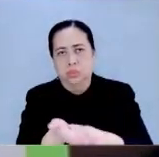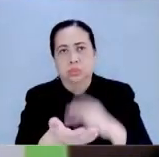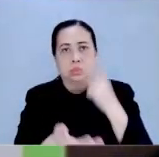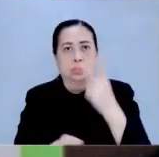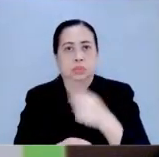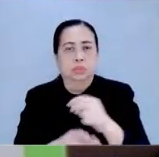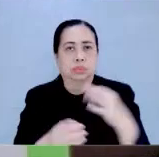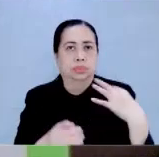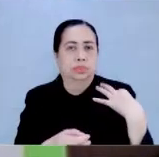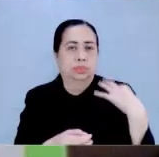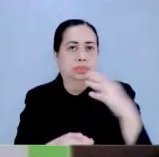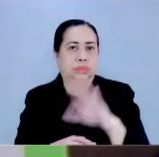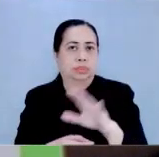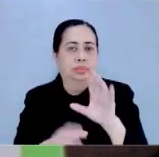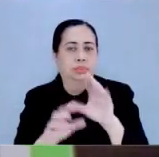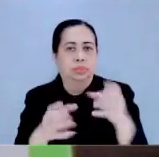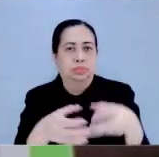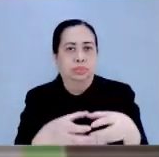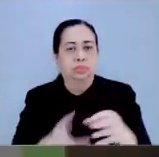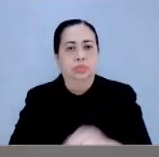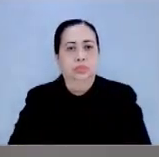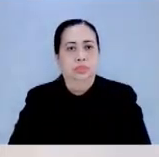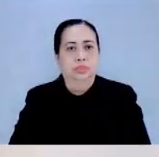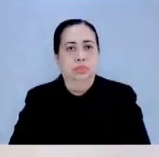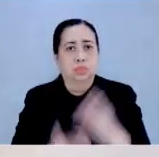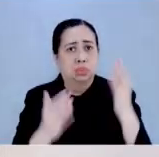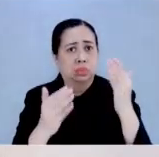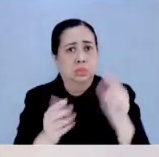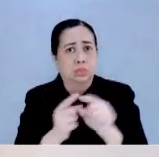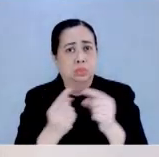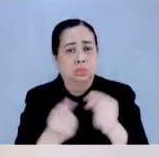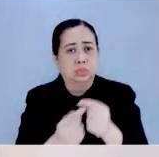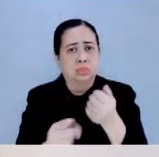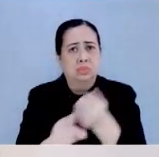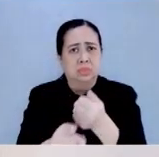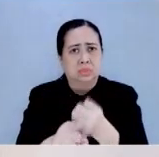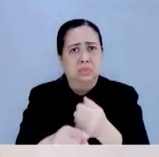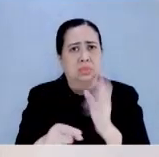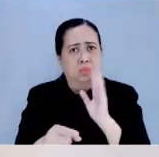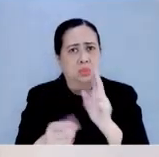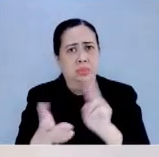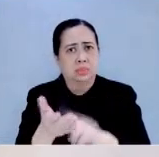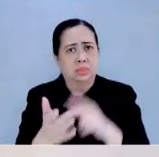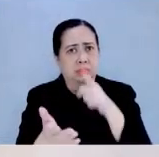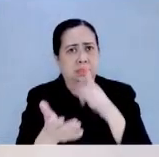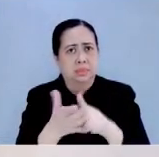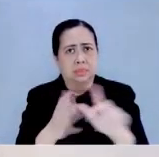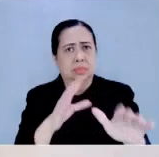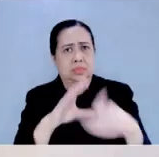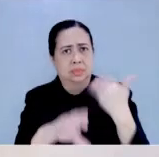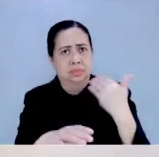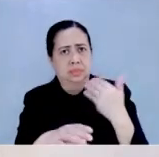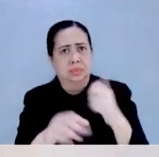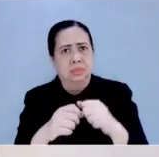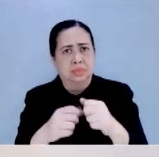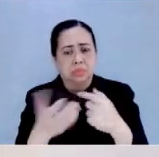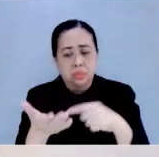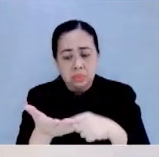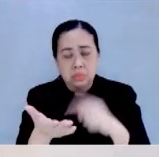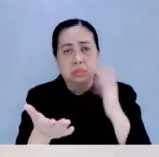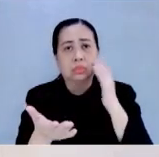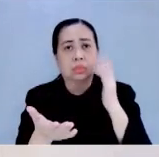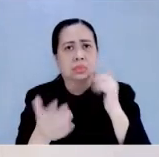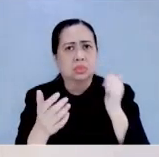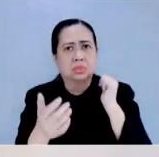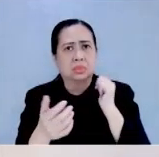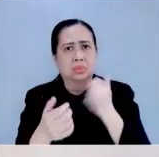mga kandidatura ng partido. Sana nga po yung partido rin mismo ay sumulat sa amin para naman may trigger. Ayaw po namin